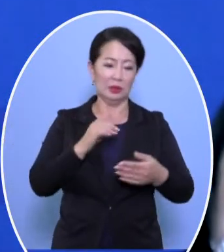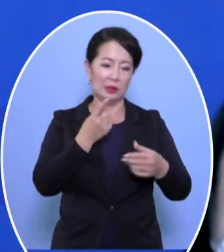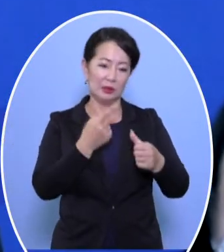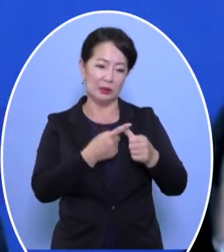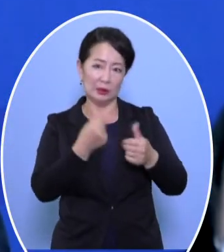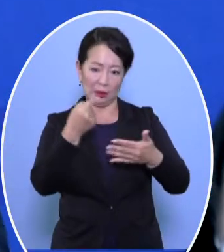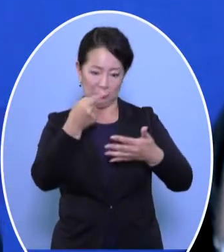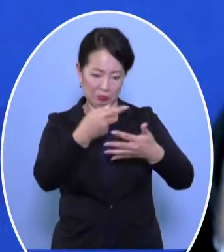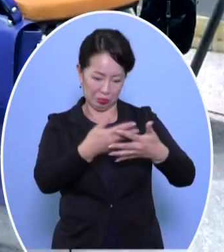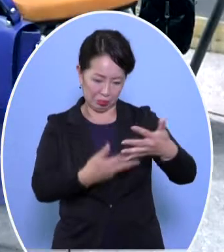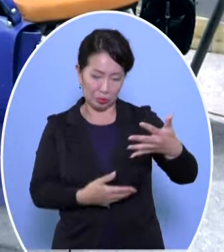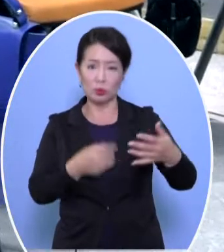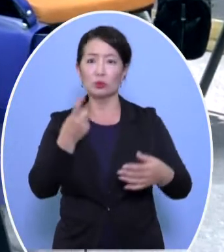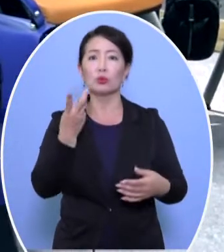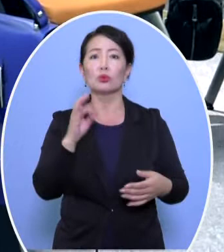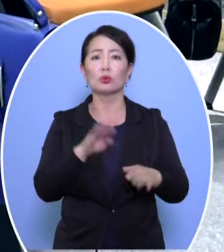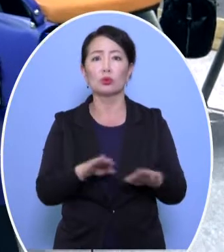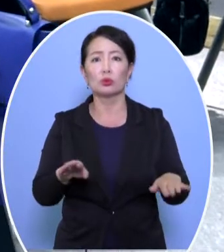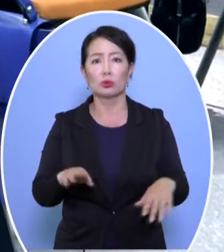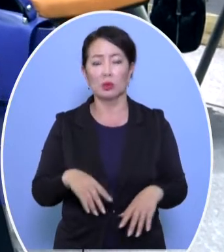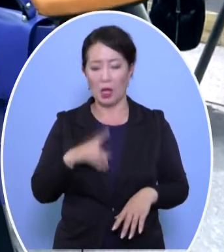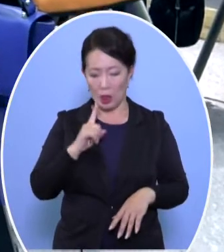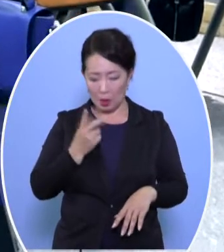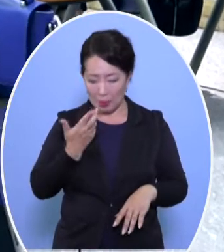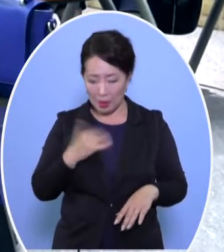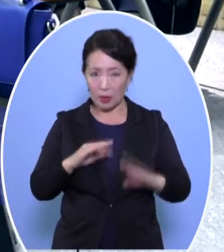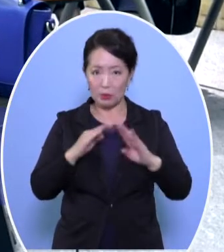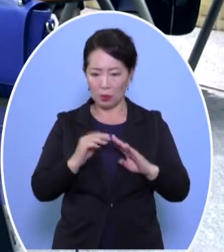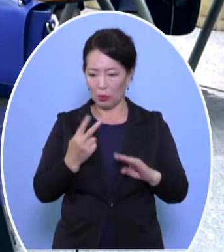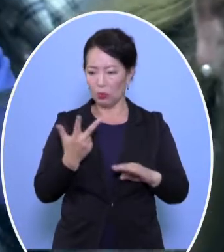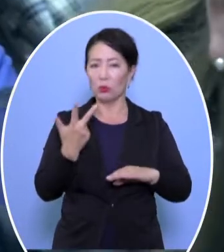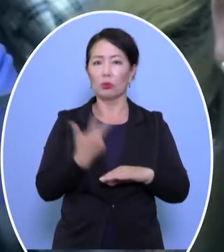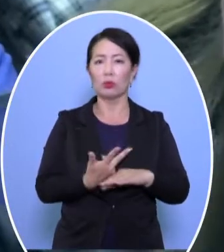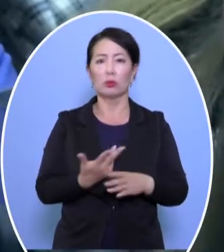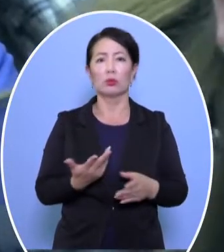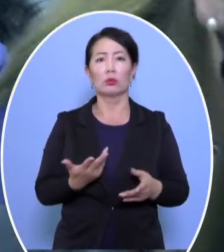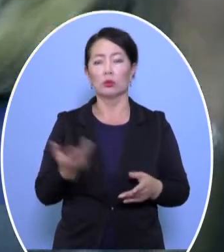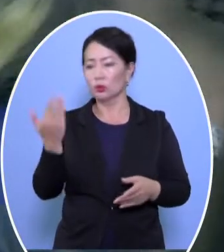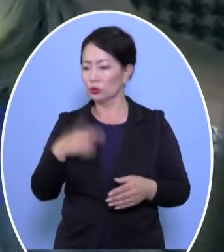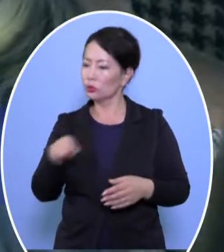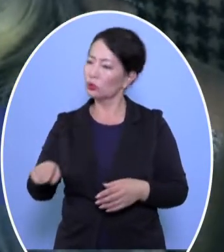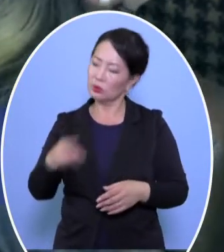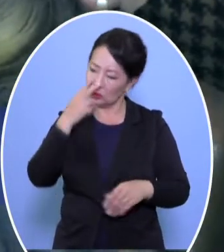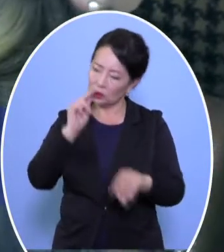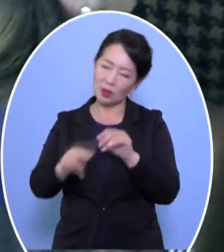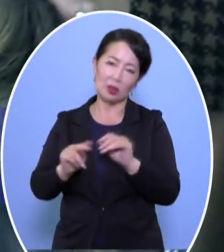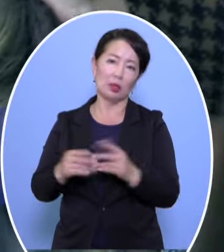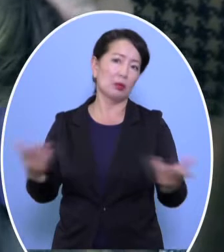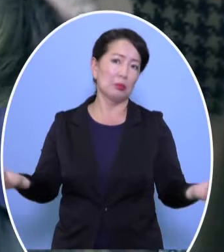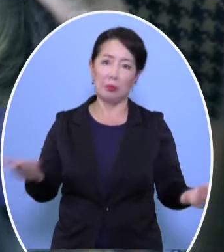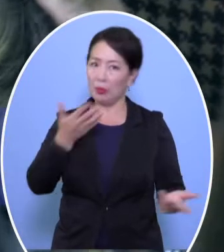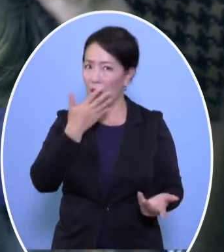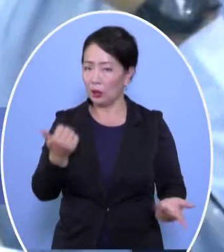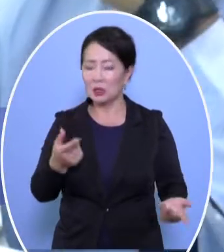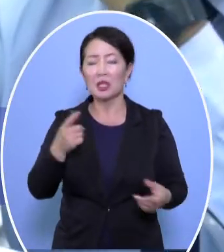140 мөч хүрээ өчж байгаа. Одоо жишээл нэг байрн дээр 2-3 хүүхэд өчж өгч байгаа. Шууд тэр нь танил тавихгүй шүү дээ.